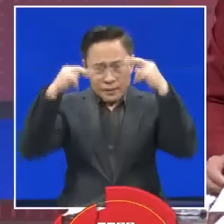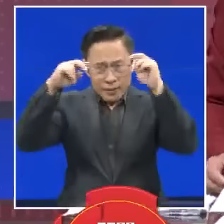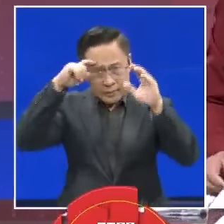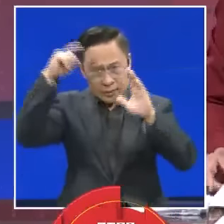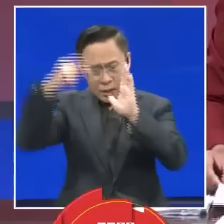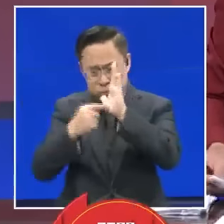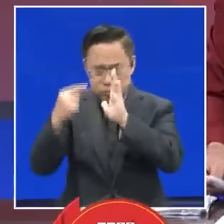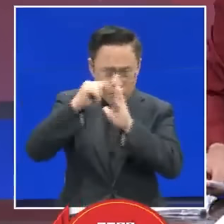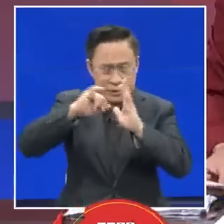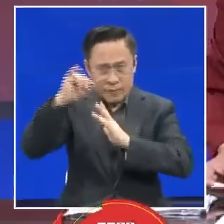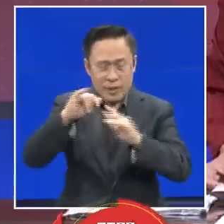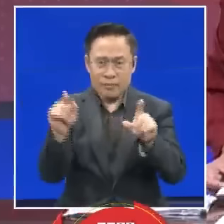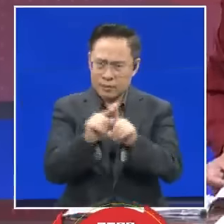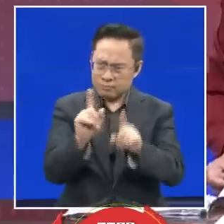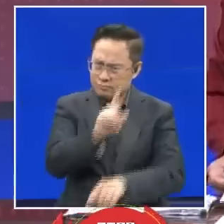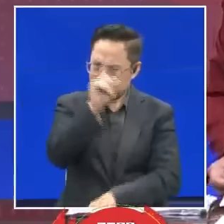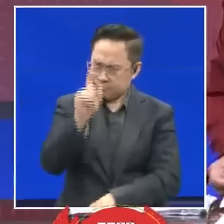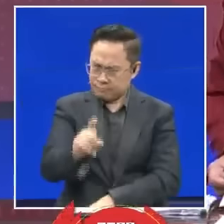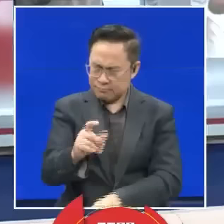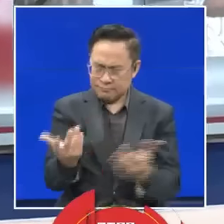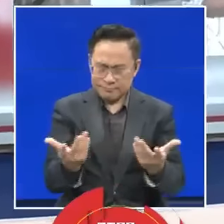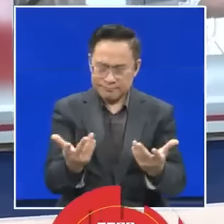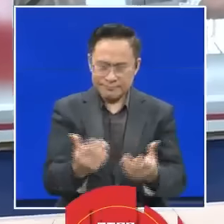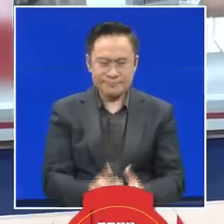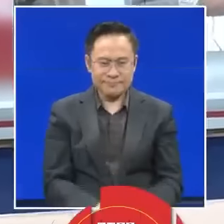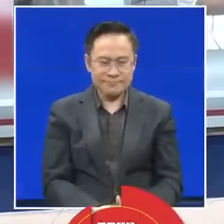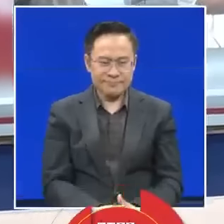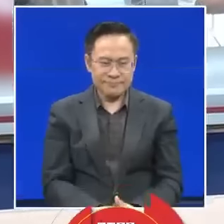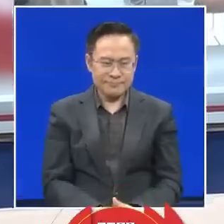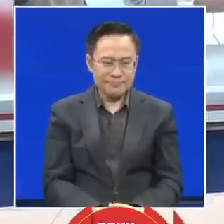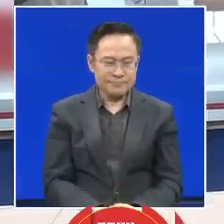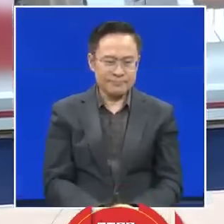กับคุณพีทคัชถาพงศ์ค่ะ เชิญครับ